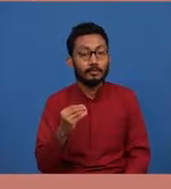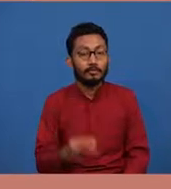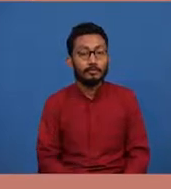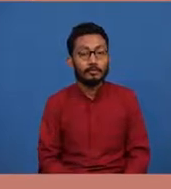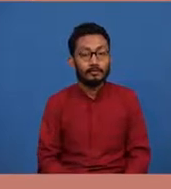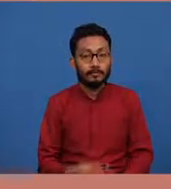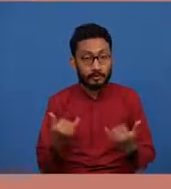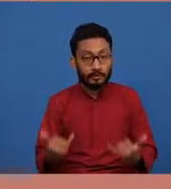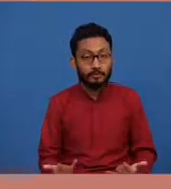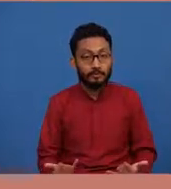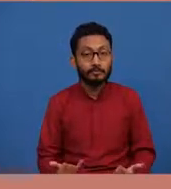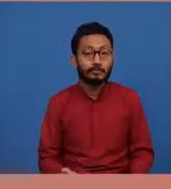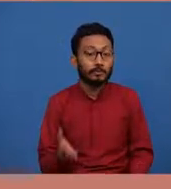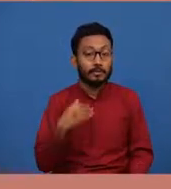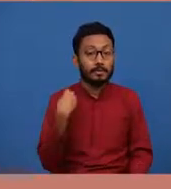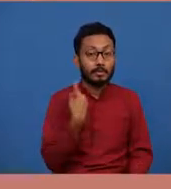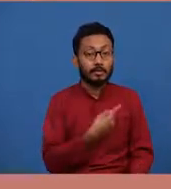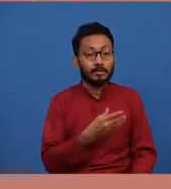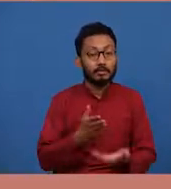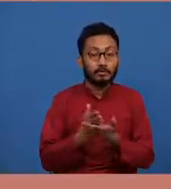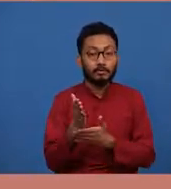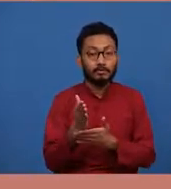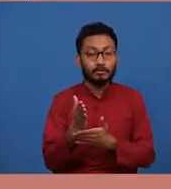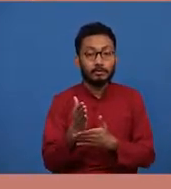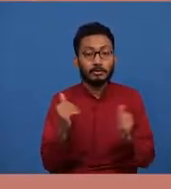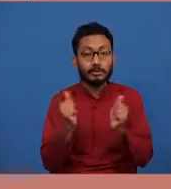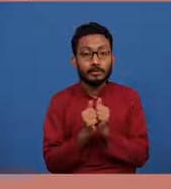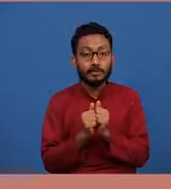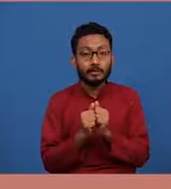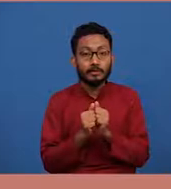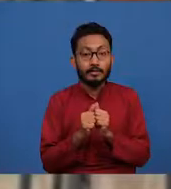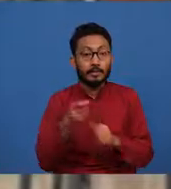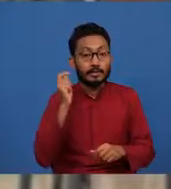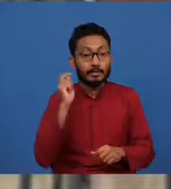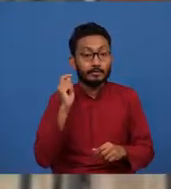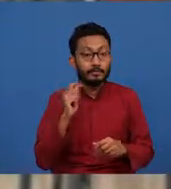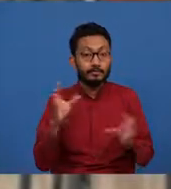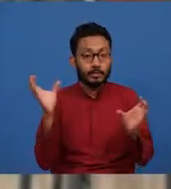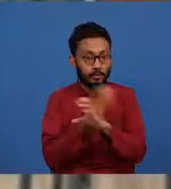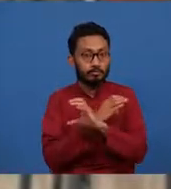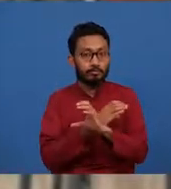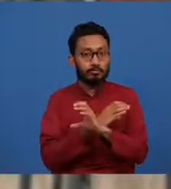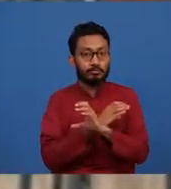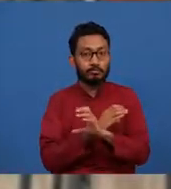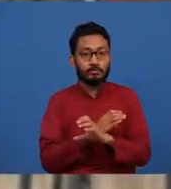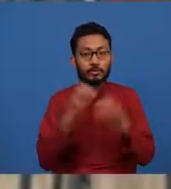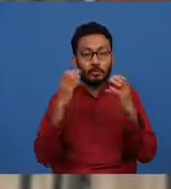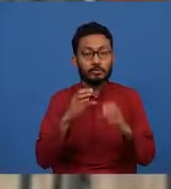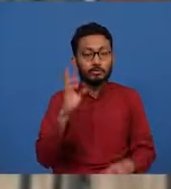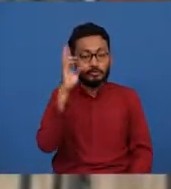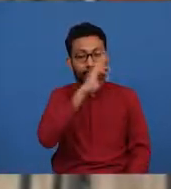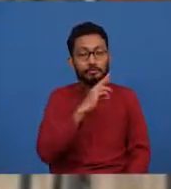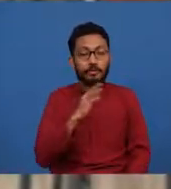Sekarang, mari kita teruskan dengan petikan yang lebih mencabar. Cikgu Rose akan membaca